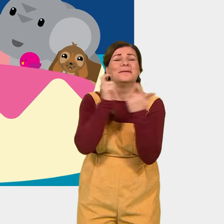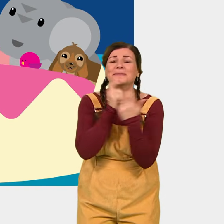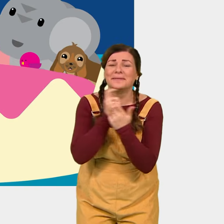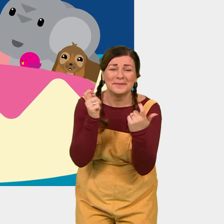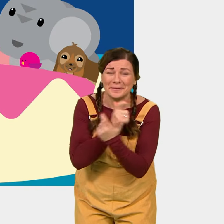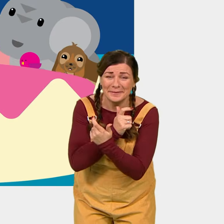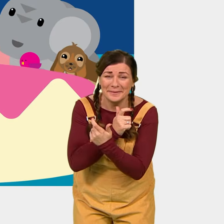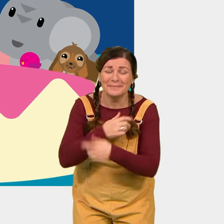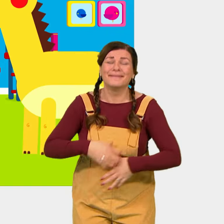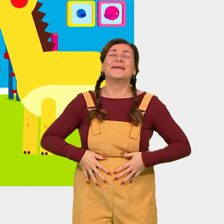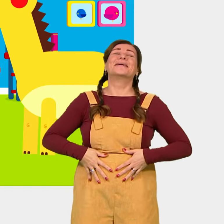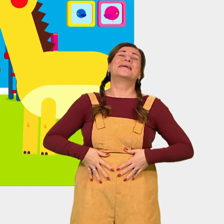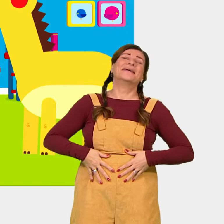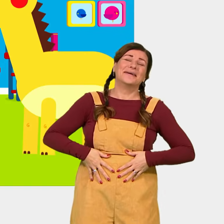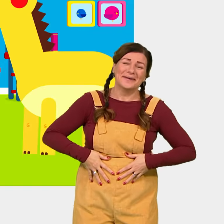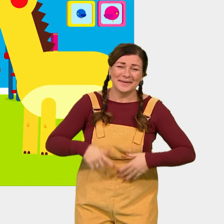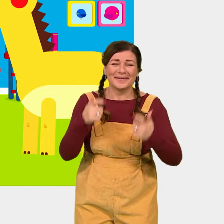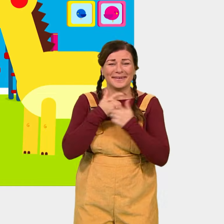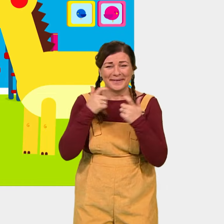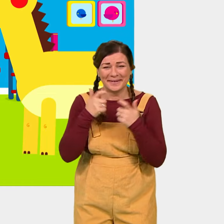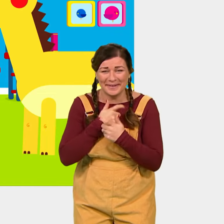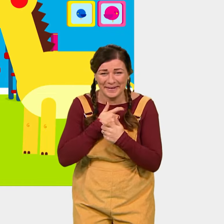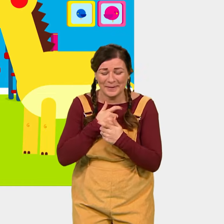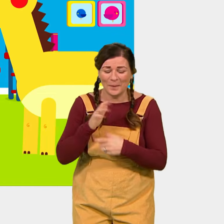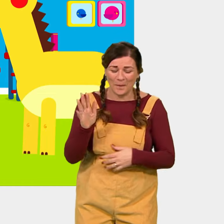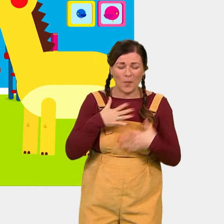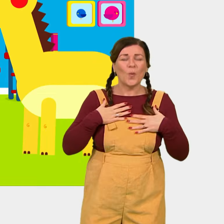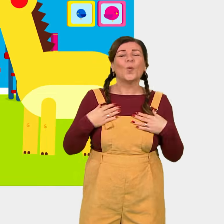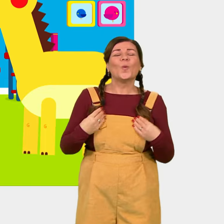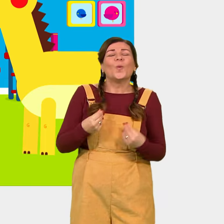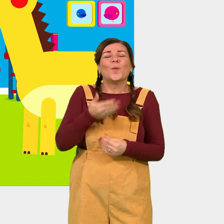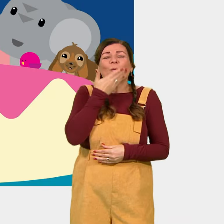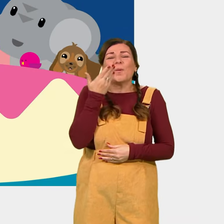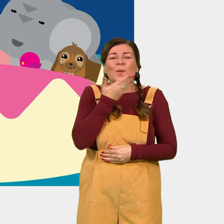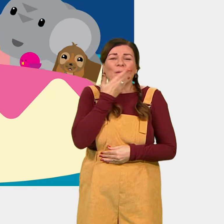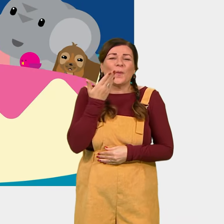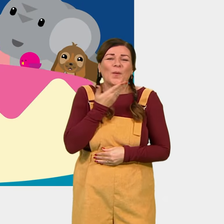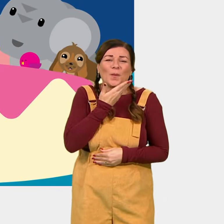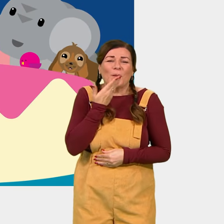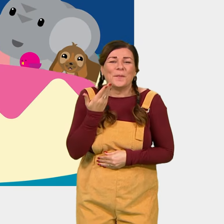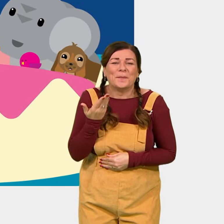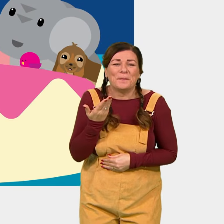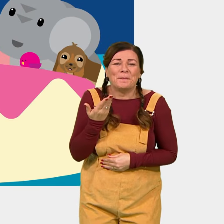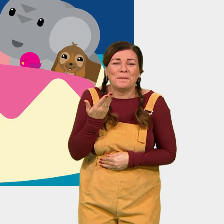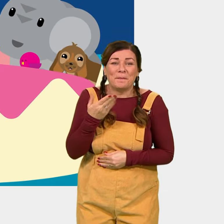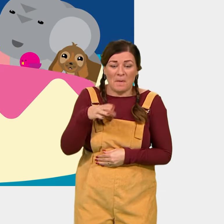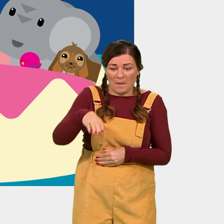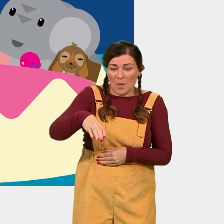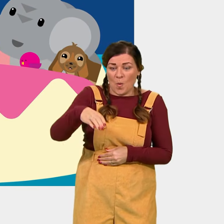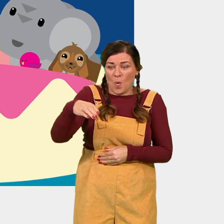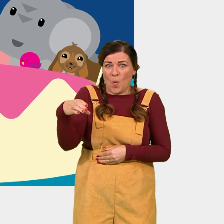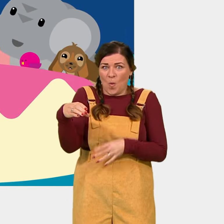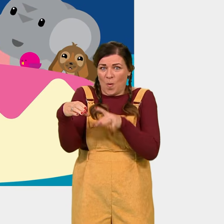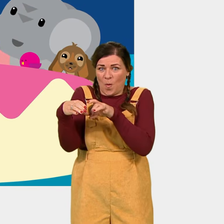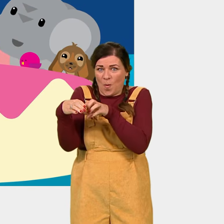chwerthin. Wrth i bawb sychu a chynhesu yn y tŷ, mentrodd Anansi allan o gragen